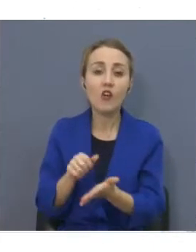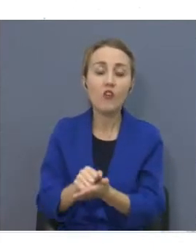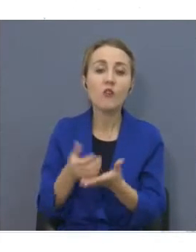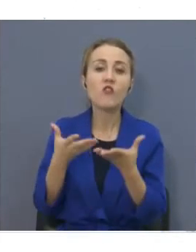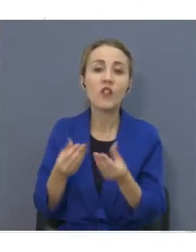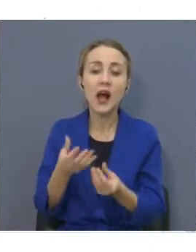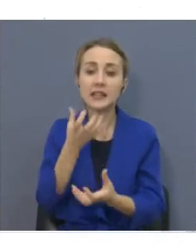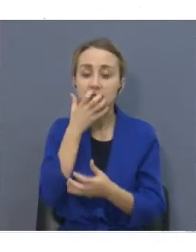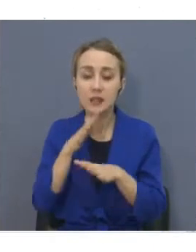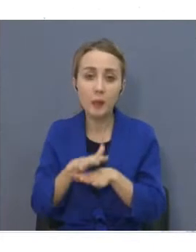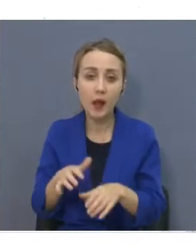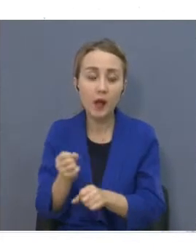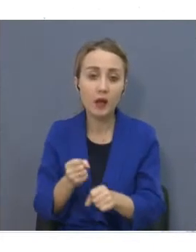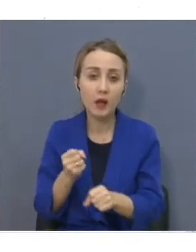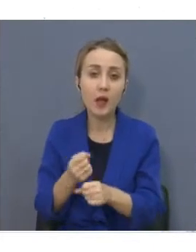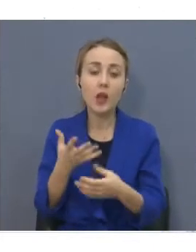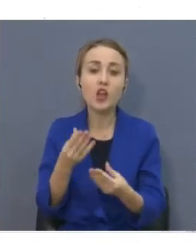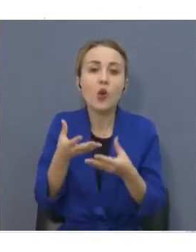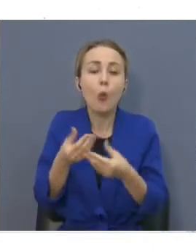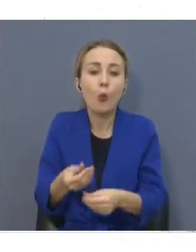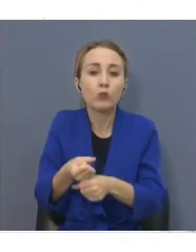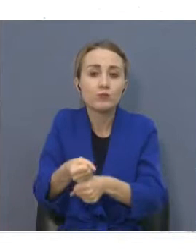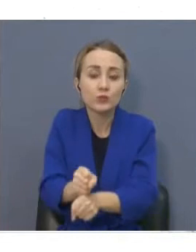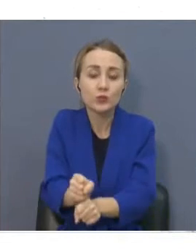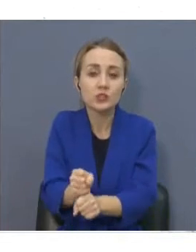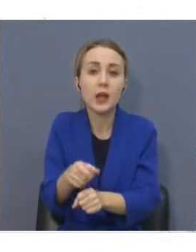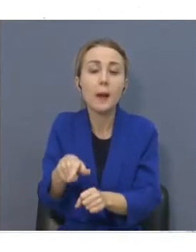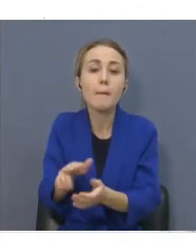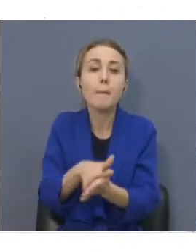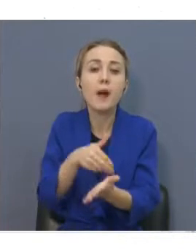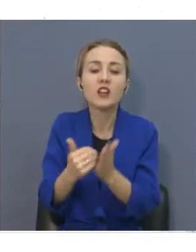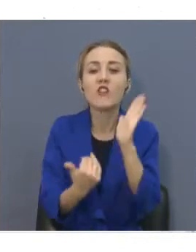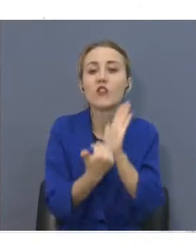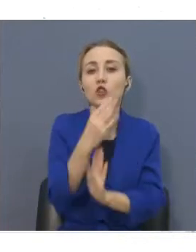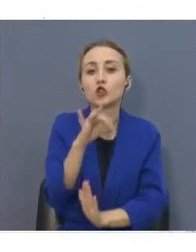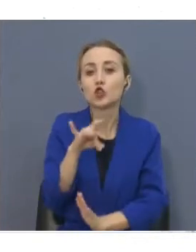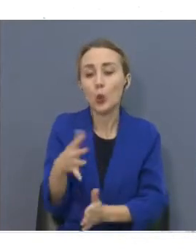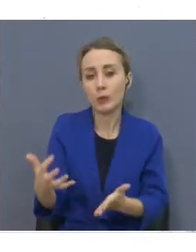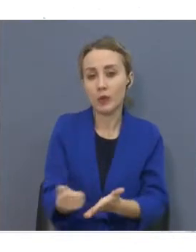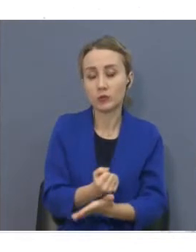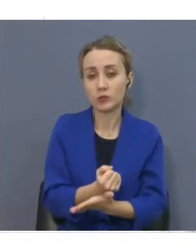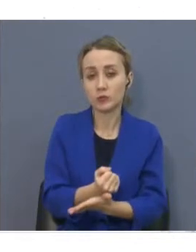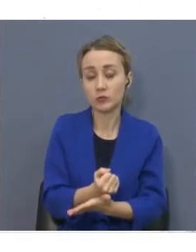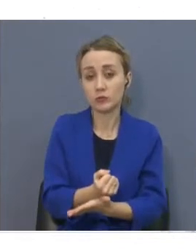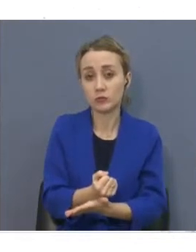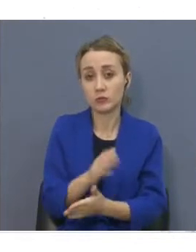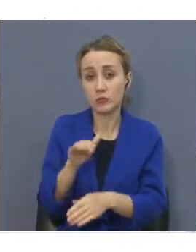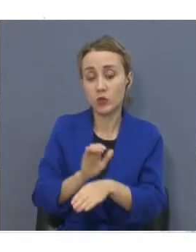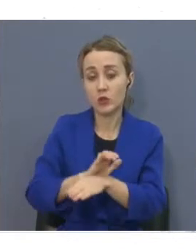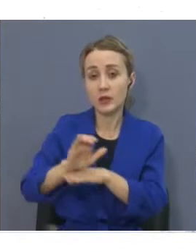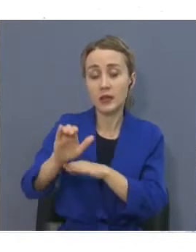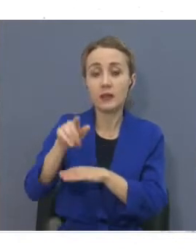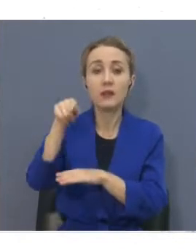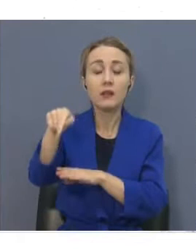влаготепловая обработка и первичный отжим масла, при котором получается масло высшего сорта. Далее сырье поступает в цех экстракции,